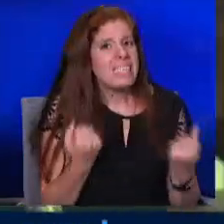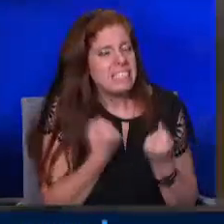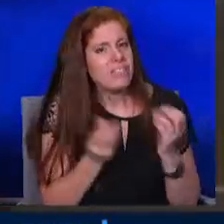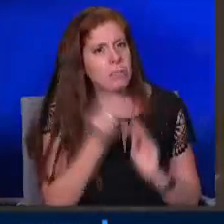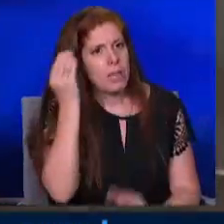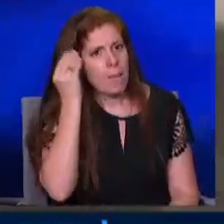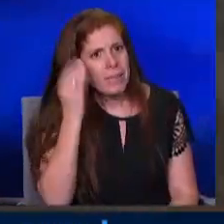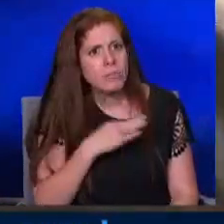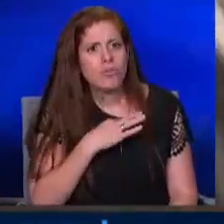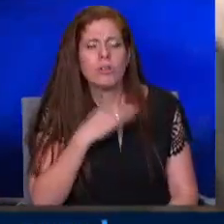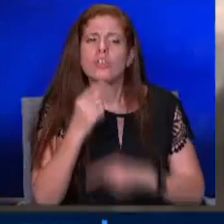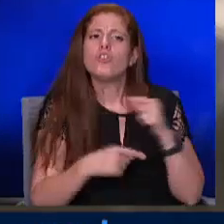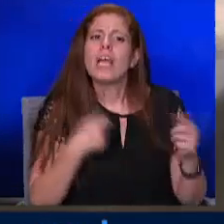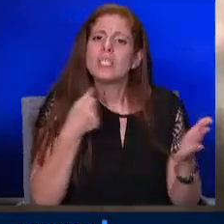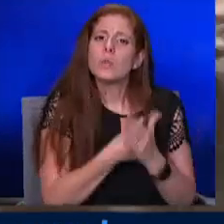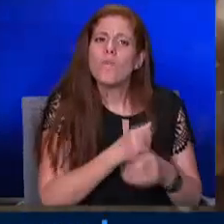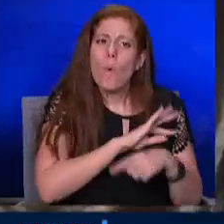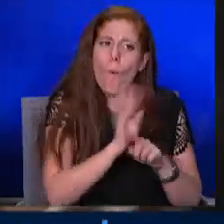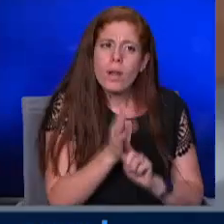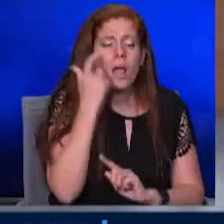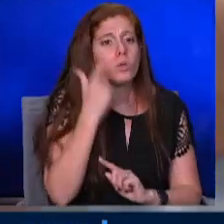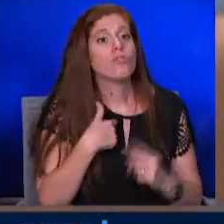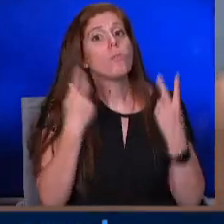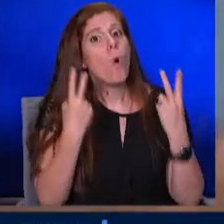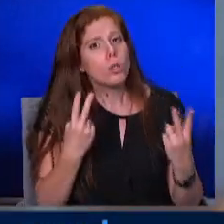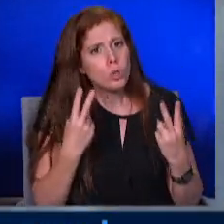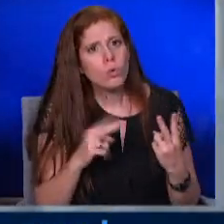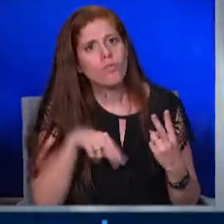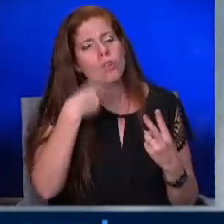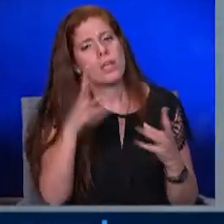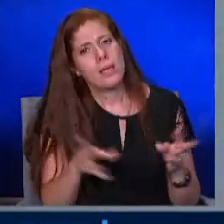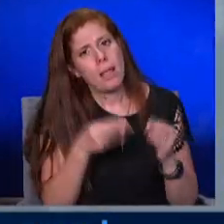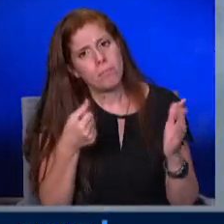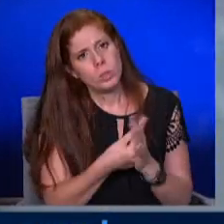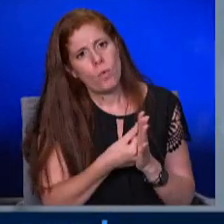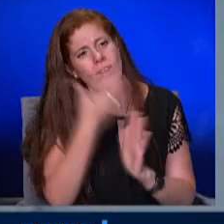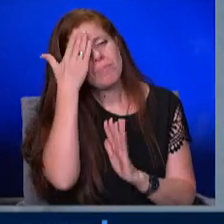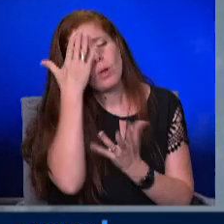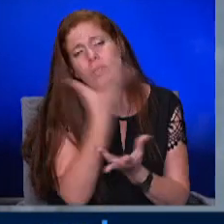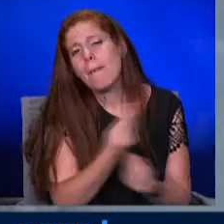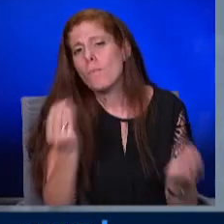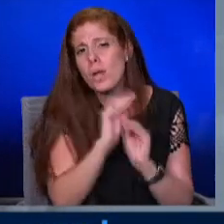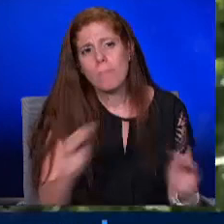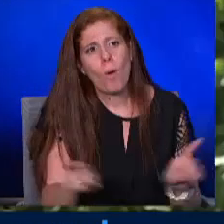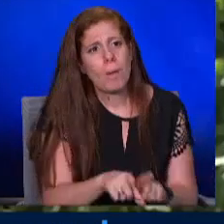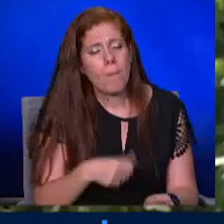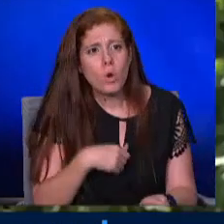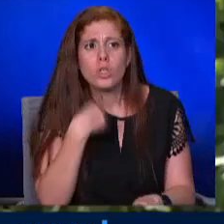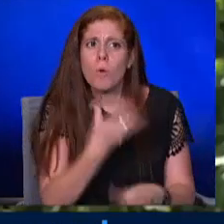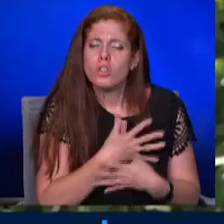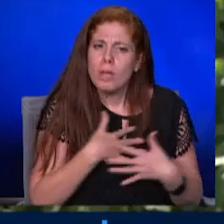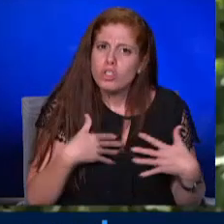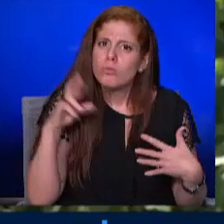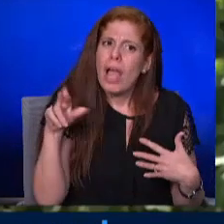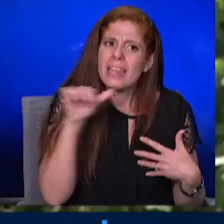שנת סוף קורונה, ואני חושב שמאוד חשוב שאנחנו נהיה איתם בסוף. אני מכיר עוד המוני מורים כמוני, ואמרו לי שהם מרגישים שרן ארז לא מייצג אותם כמו